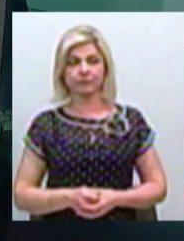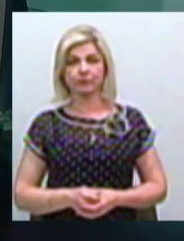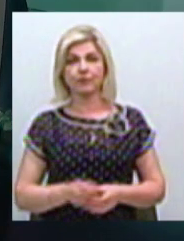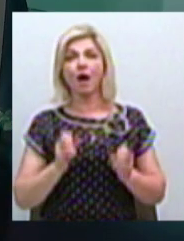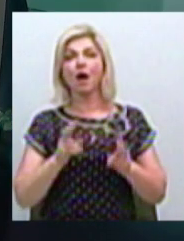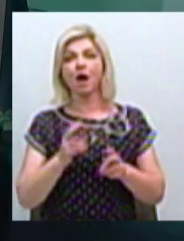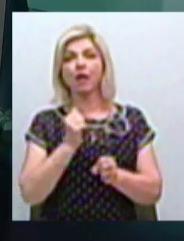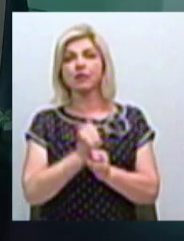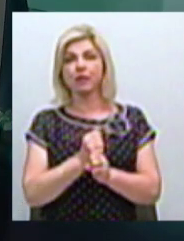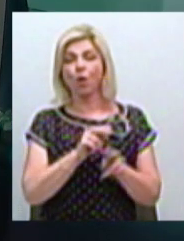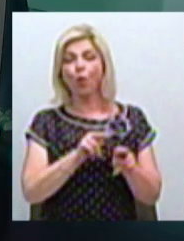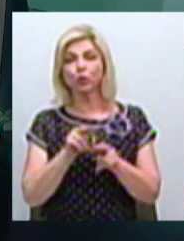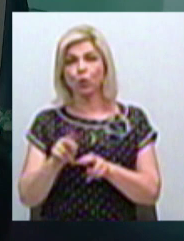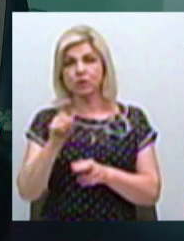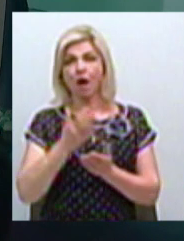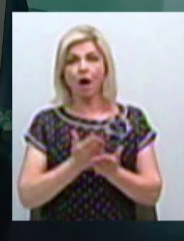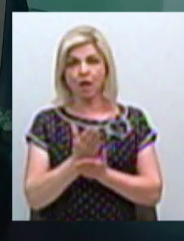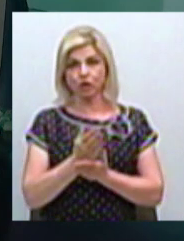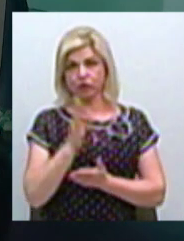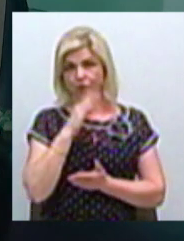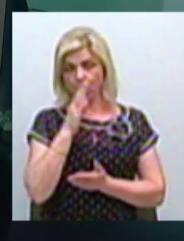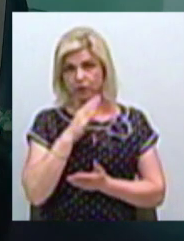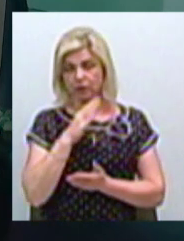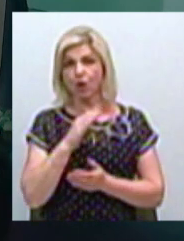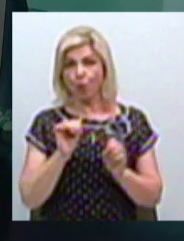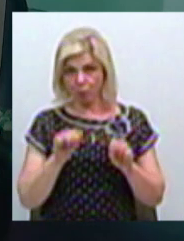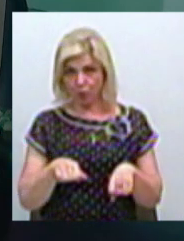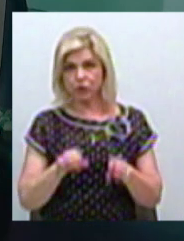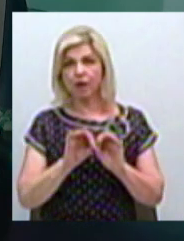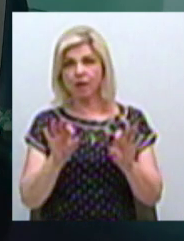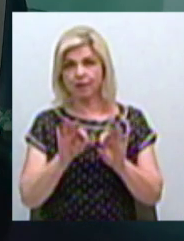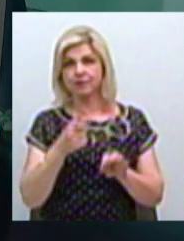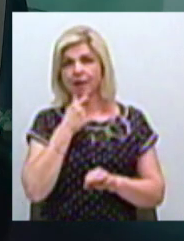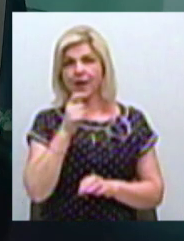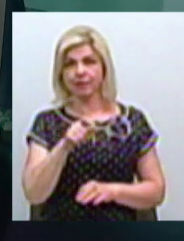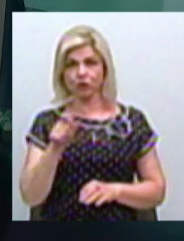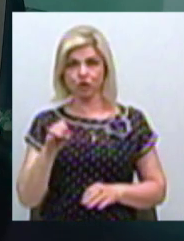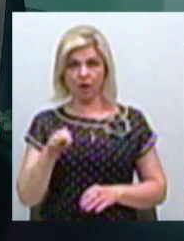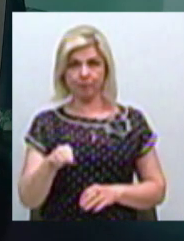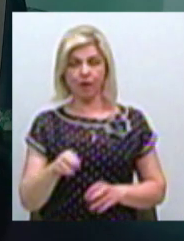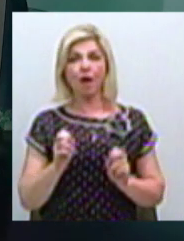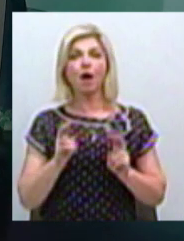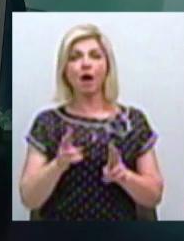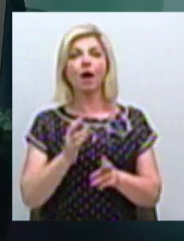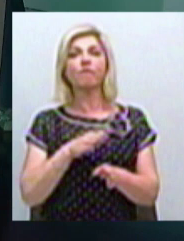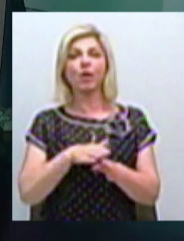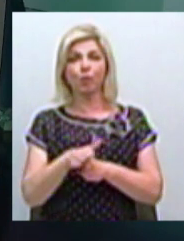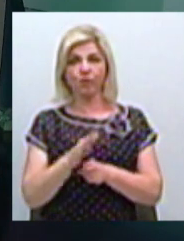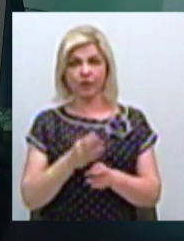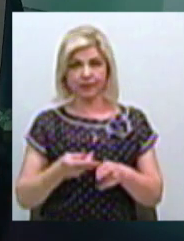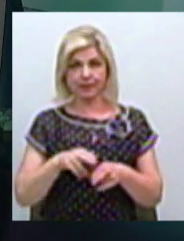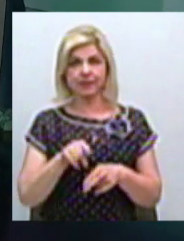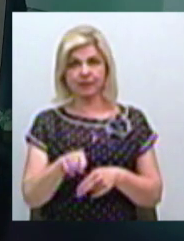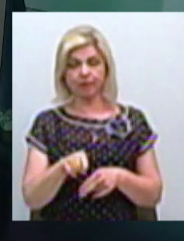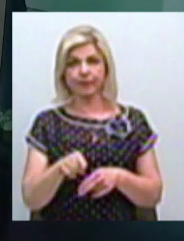здійснюють контроль за якістю води? Все ж таки можна розказати нашим глядачам? Як відбувається це? Як відбувається, то